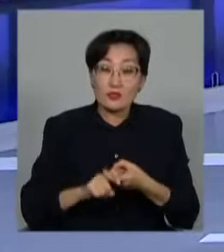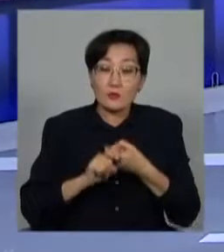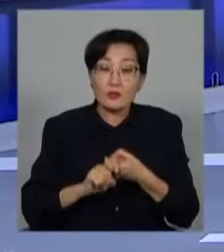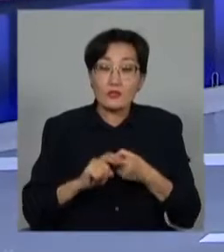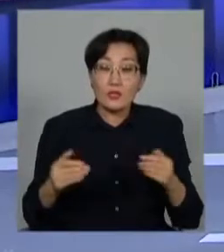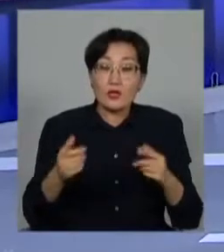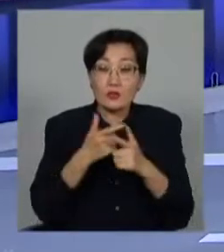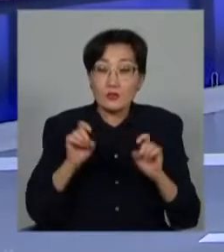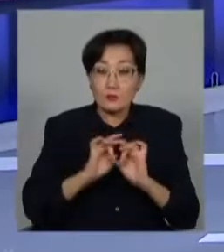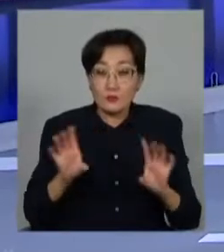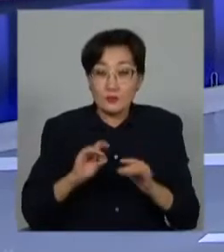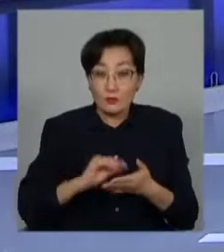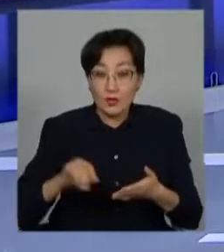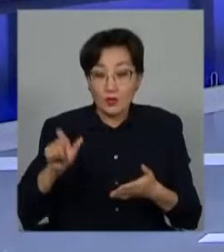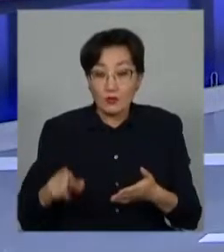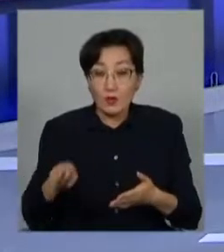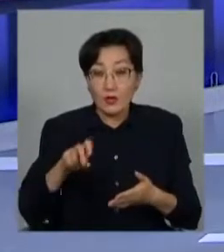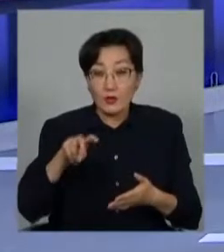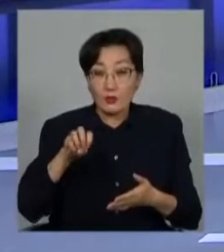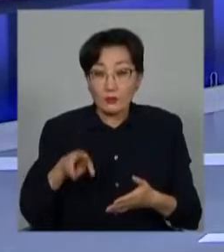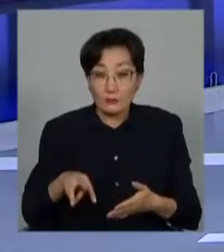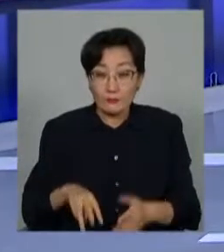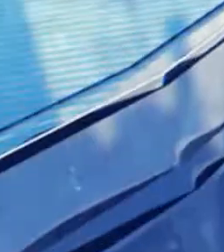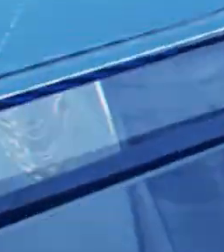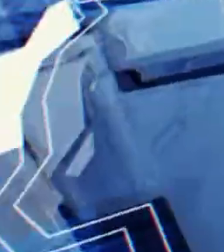қатысты ақпаратпен бөліскен әріптесім Аяулым Көлшегіт.